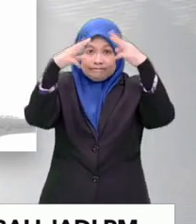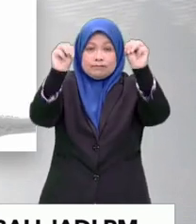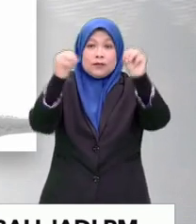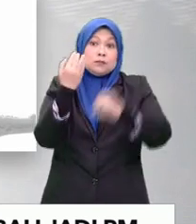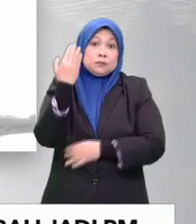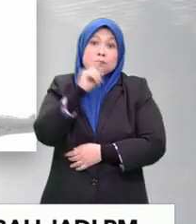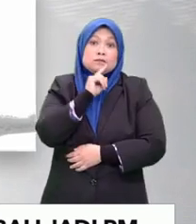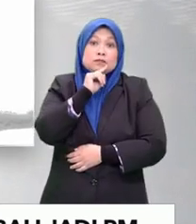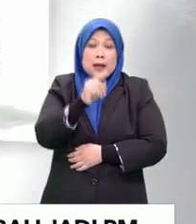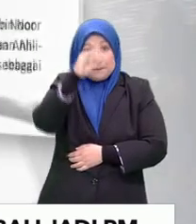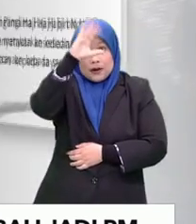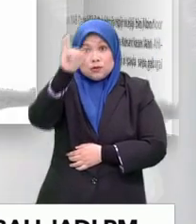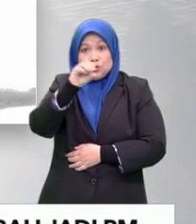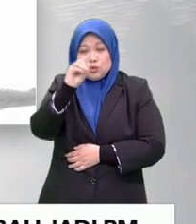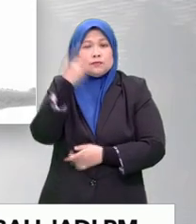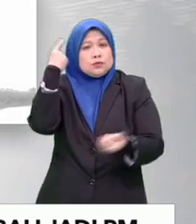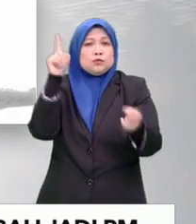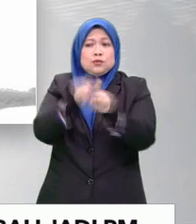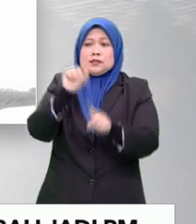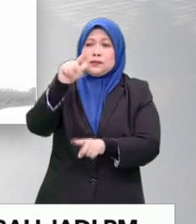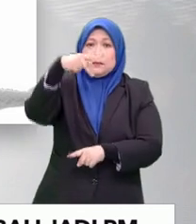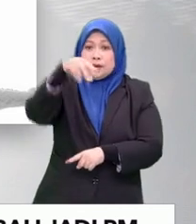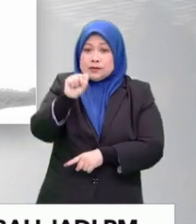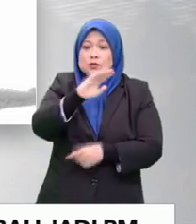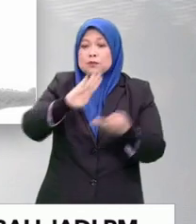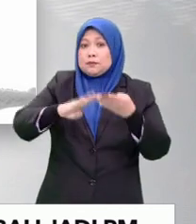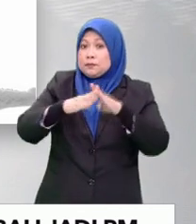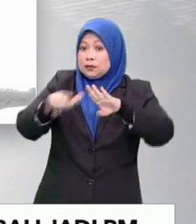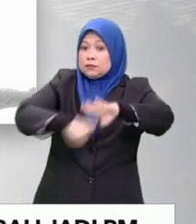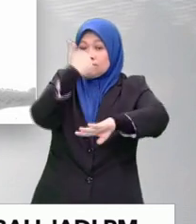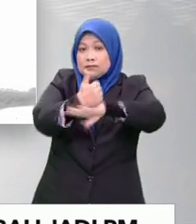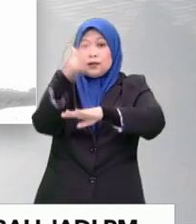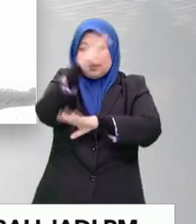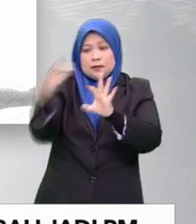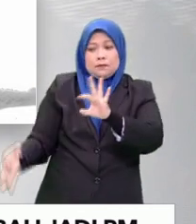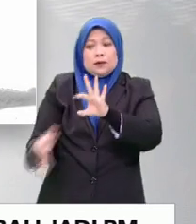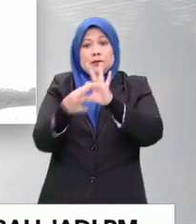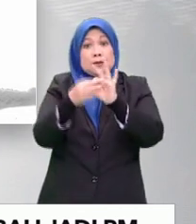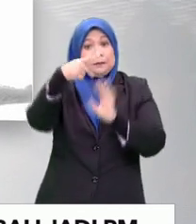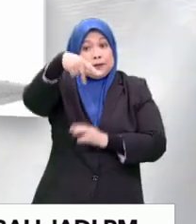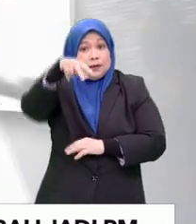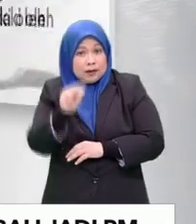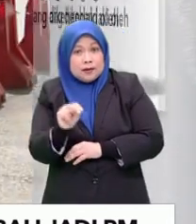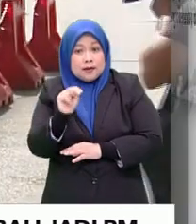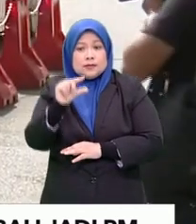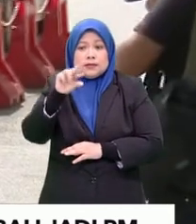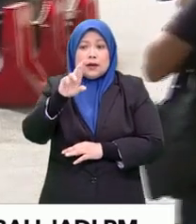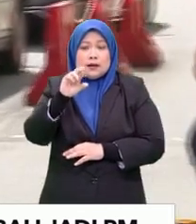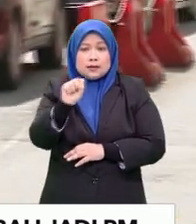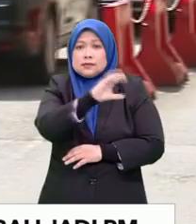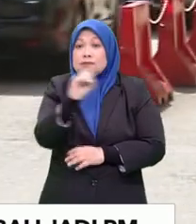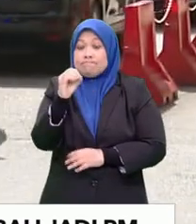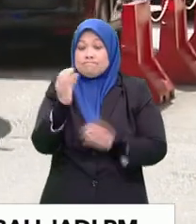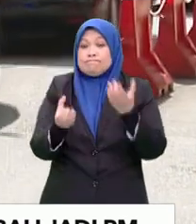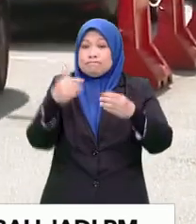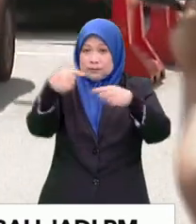terdahulu Abang Jo mengumumkan persetujuan GPS untuk membentuk sebuah kerajaan gabungan bersama PN jrs dan